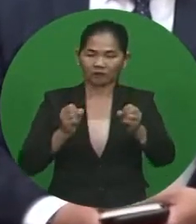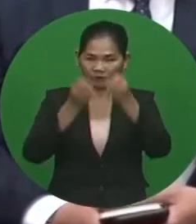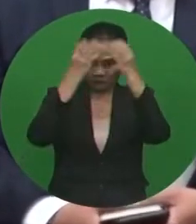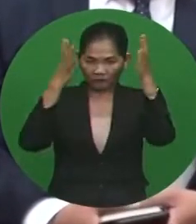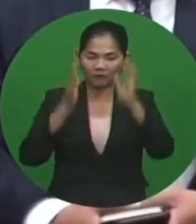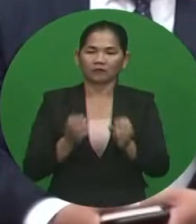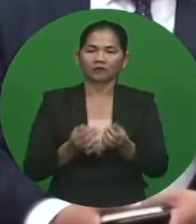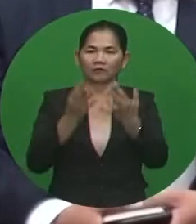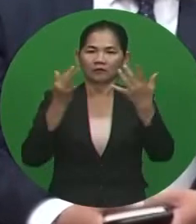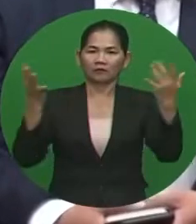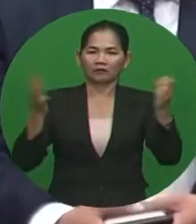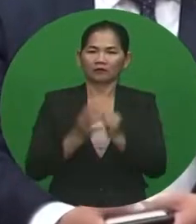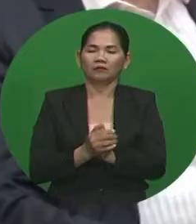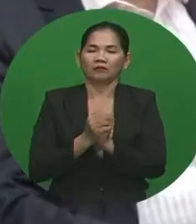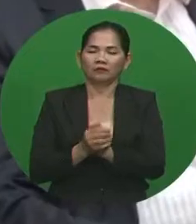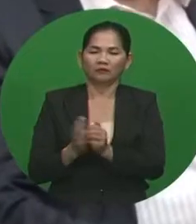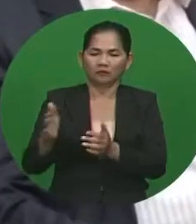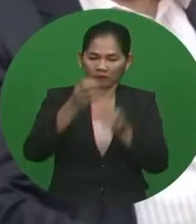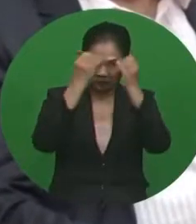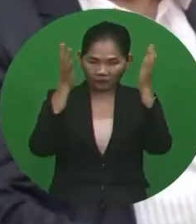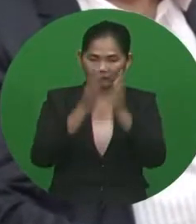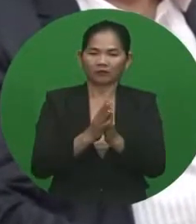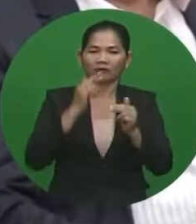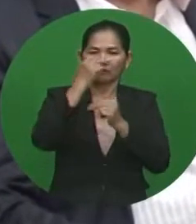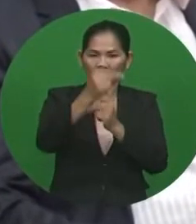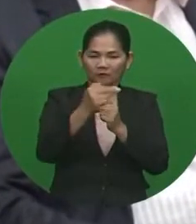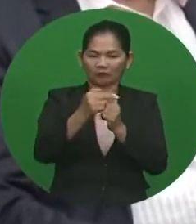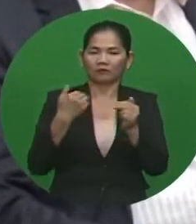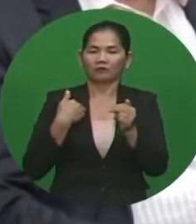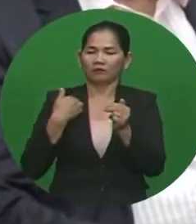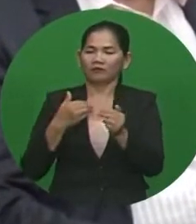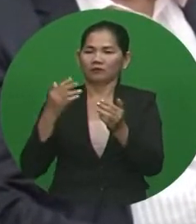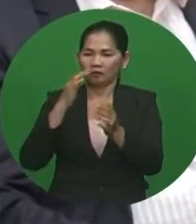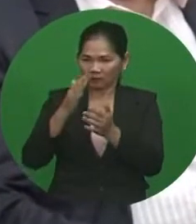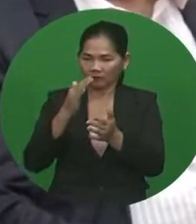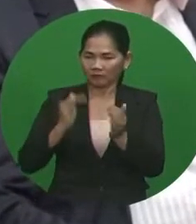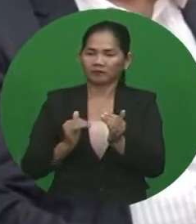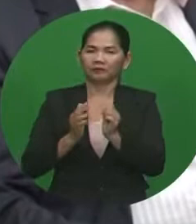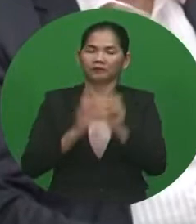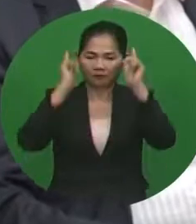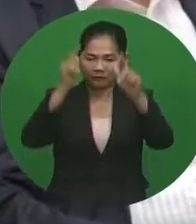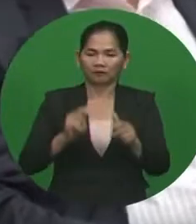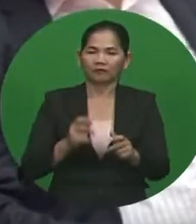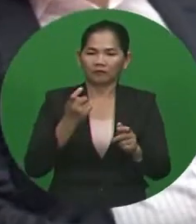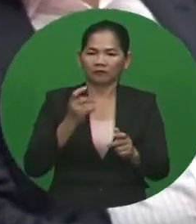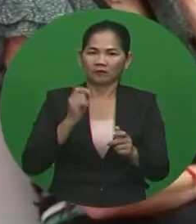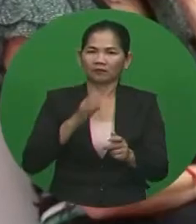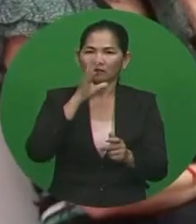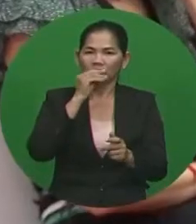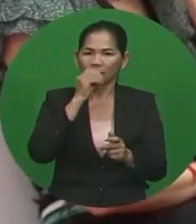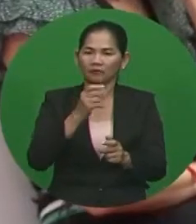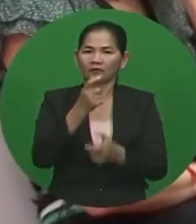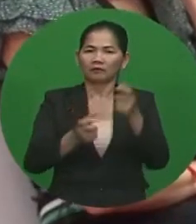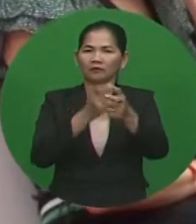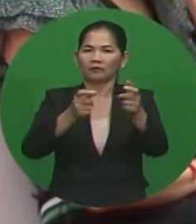សម្បូរបែបមានទាំងតាមប្រព័ន្ធផ្សព្វផ្សាយទំនើបនិងប្រព័ន្ធផ្សព្វផ្សាយបែបប្រពៃណីឯកឧត្តមខៀវកញ្ញរិទ្ធបានលើកពីដំណើរ